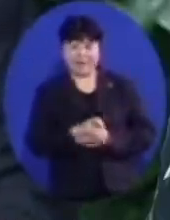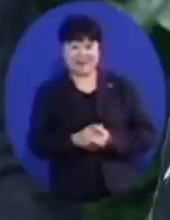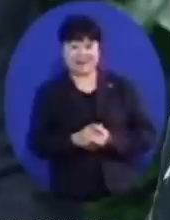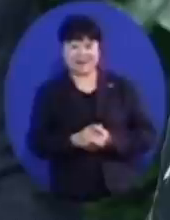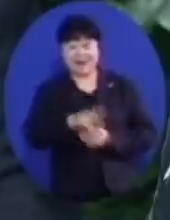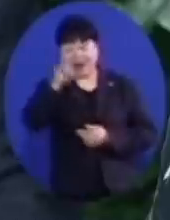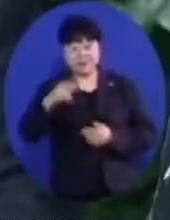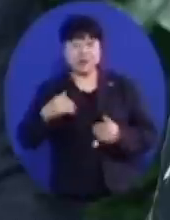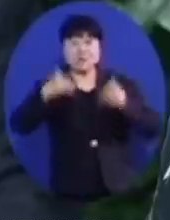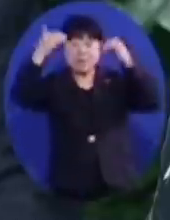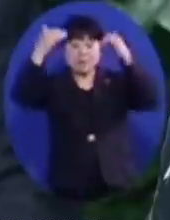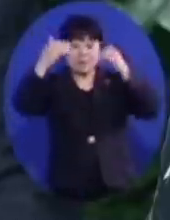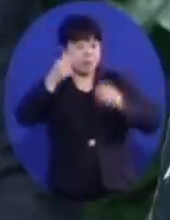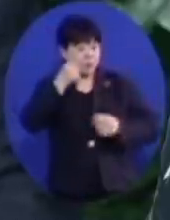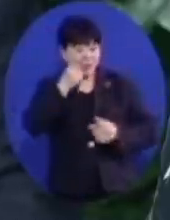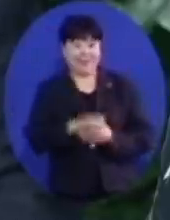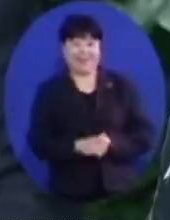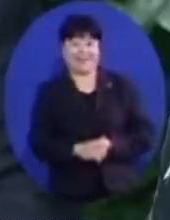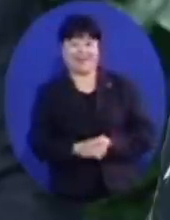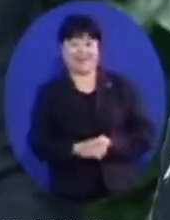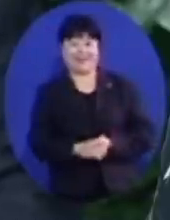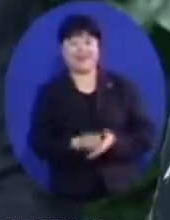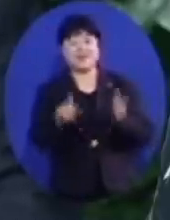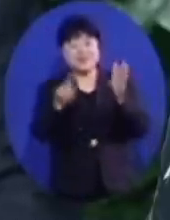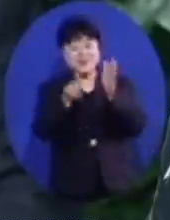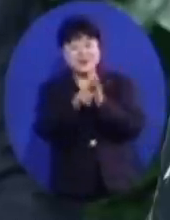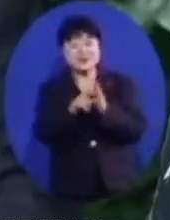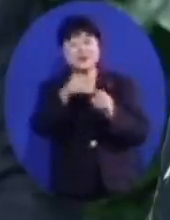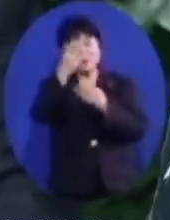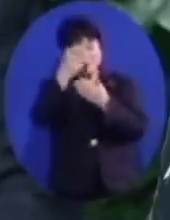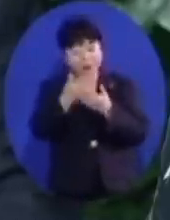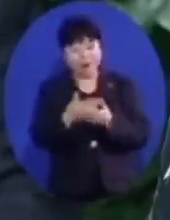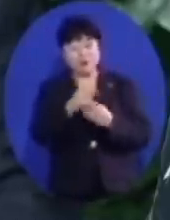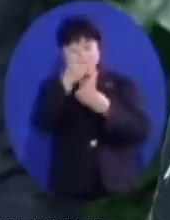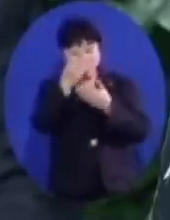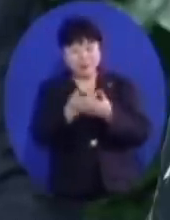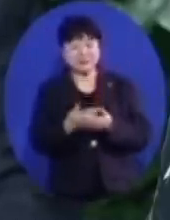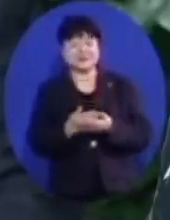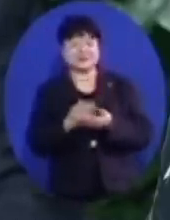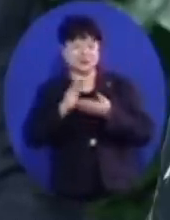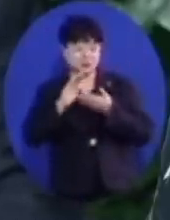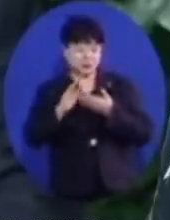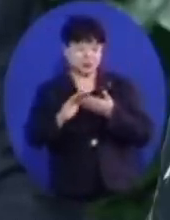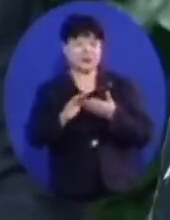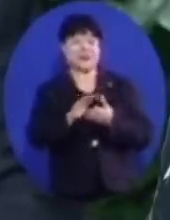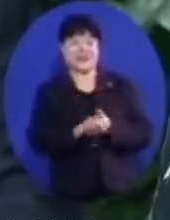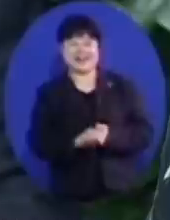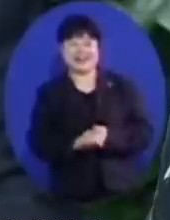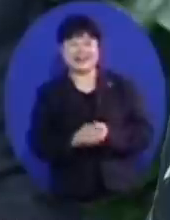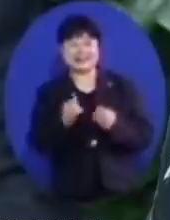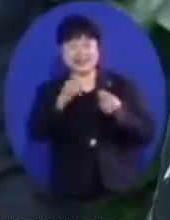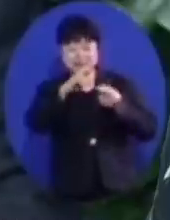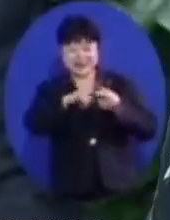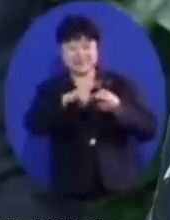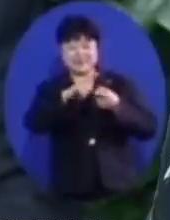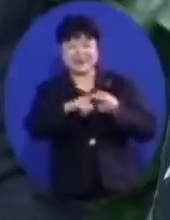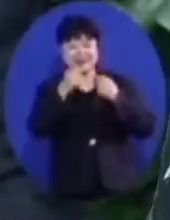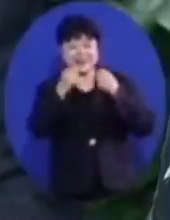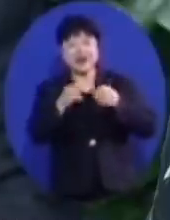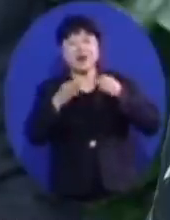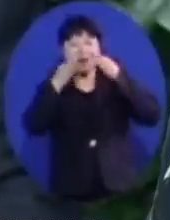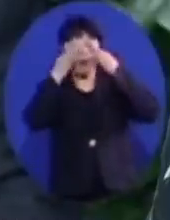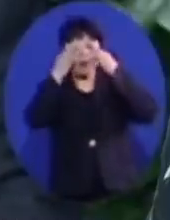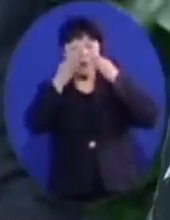한꺼번에 그렇게 되지 않습니다 우리가 믿음으로 구원을 얻고 구원받아 놓았으니까 이제 구원받은 사람처럼 살도록